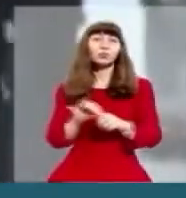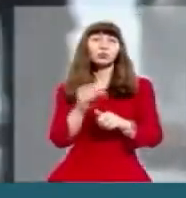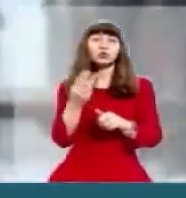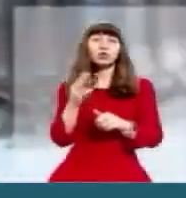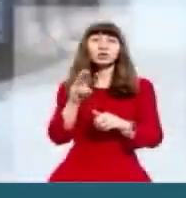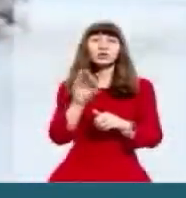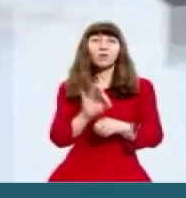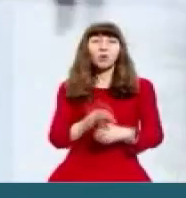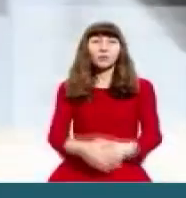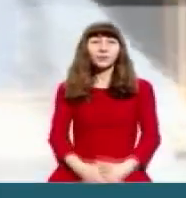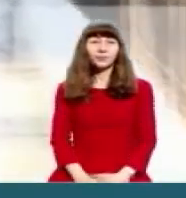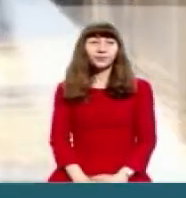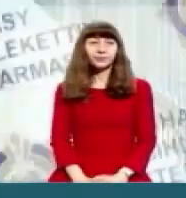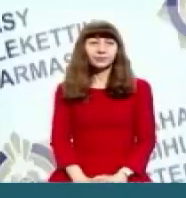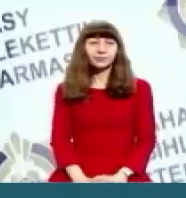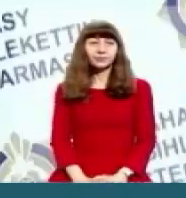имущество.